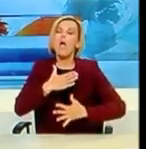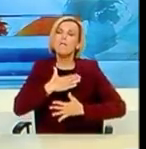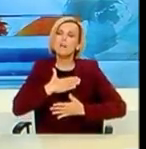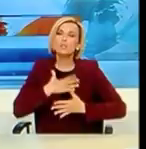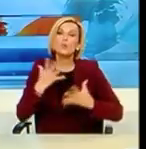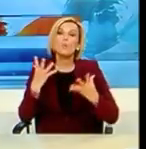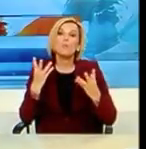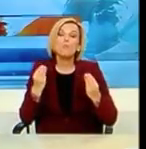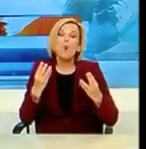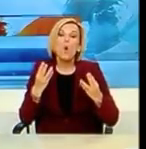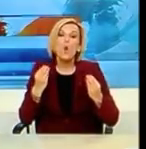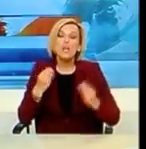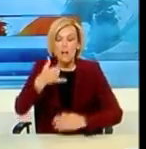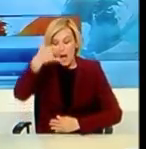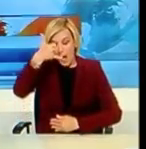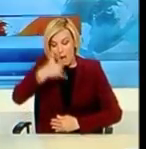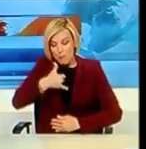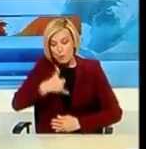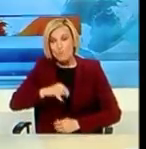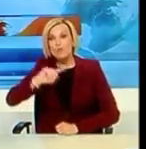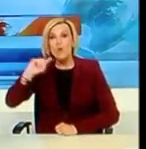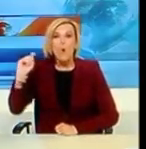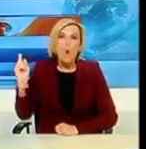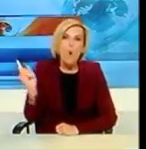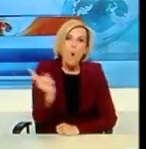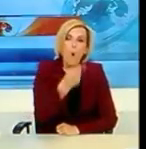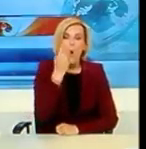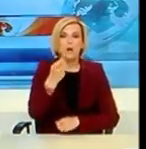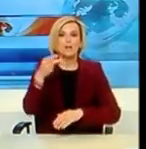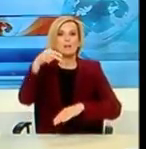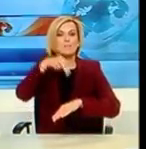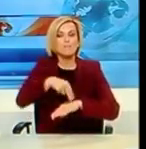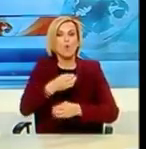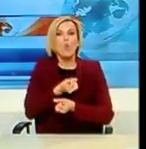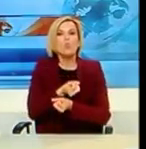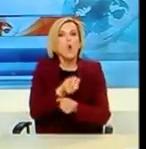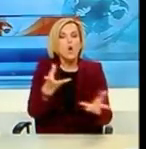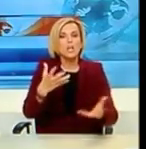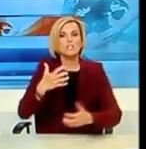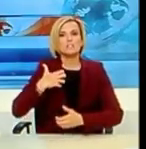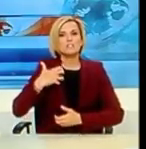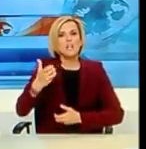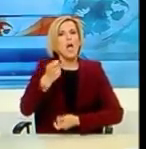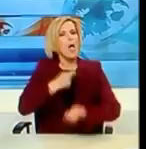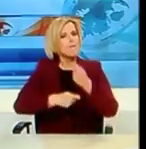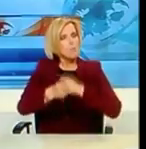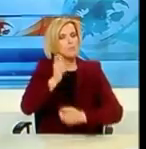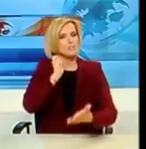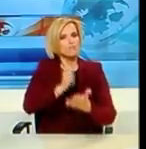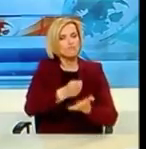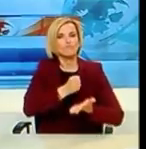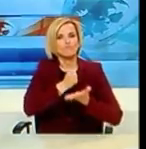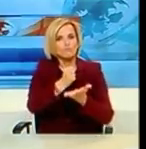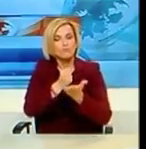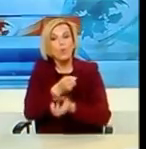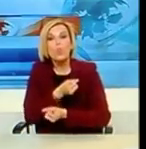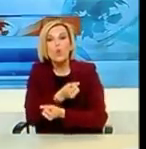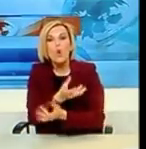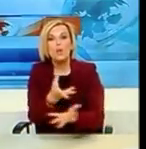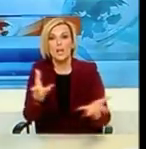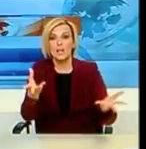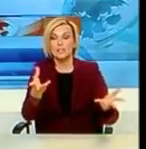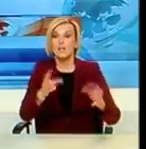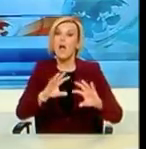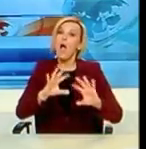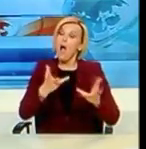καρδιάς όλους όσοι είναι παρόντες με σημαντικές δωρεές σε τούτη τη δύσκολη στιγμή. Καλό όμως και τους